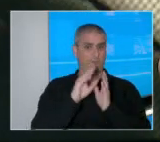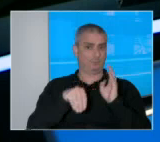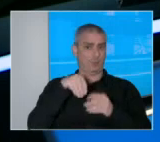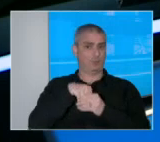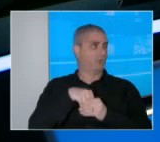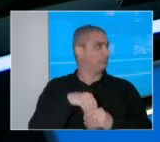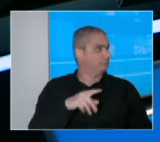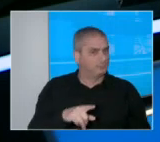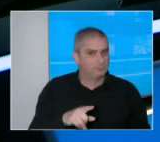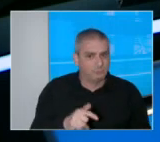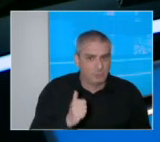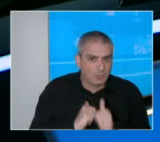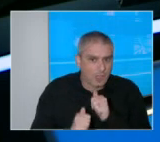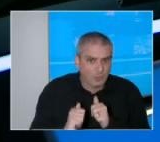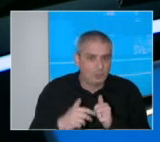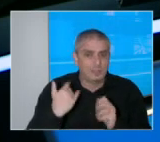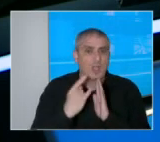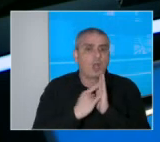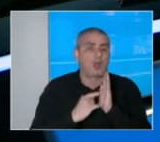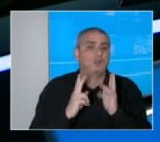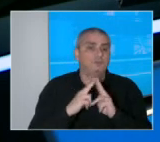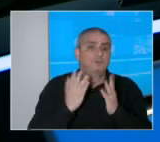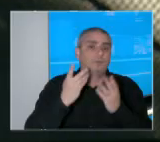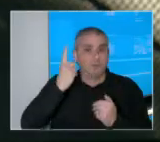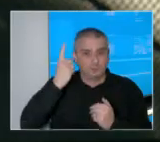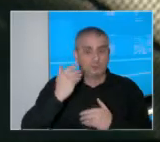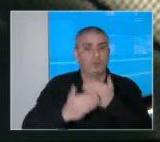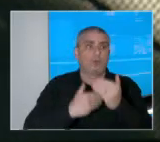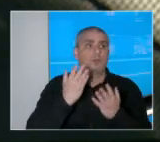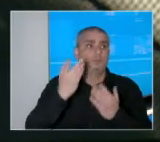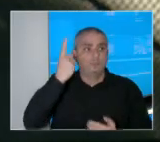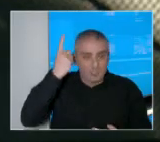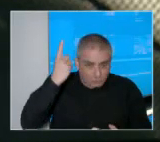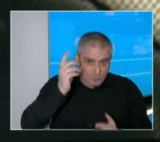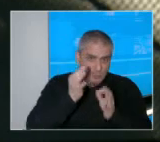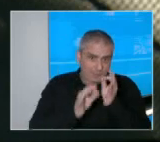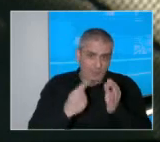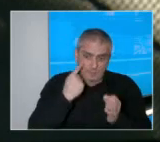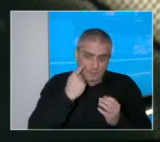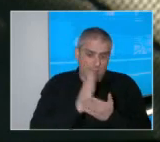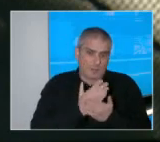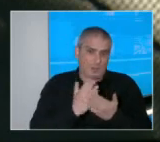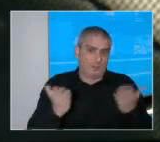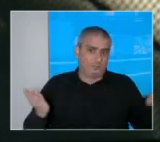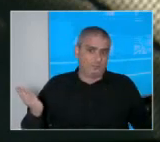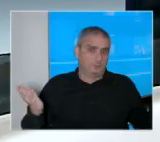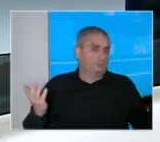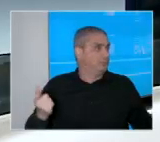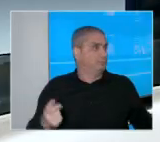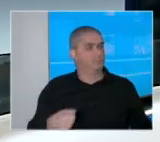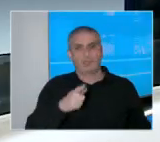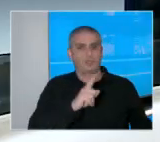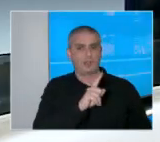עם הדבר הזה. התשובה היא, יהיה חוק צרפתי בעזרת השם, יקודם בעזרת השם, את הפרטים, נראה, נחליט. אתה לא מוכן